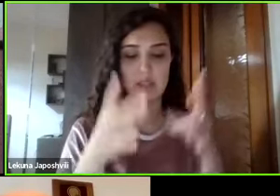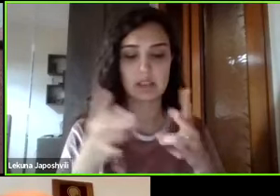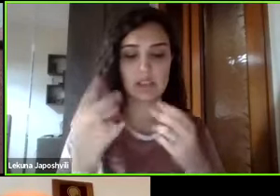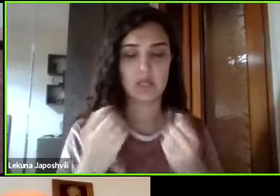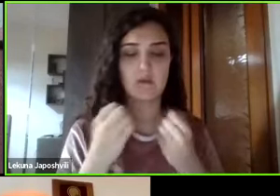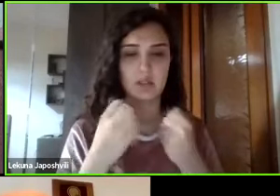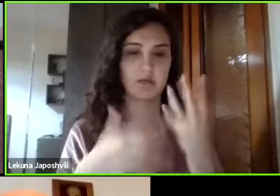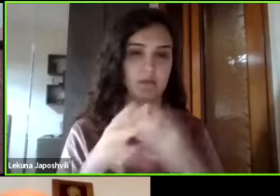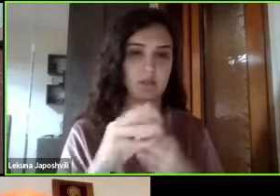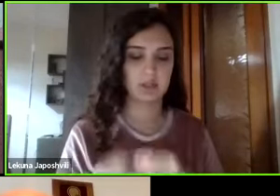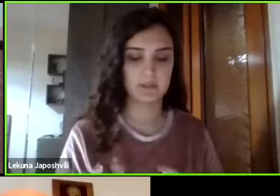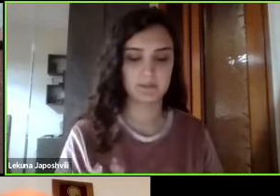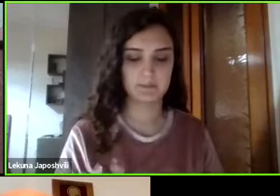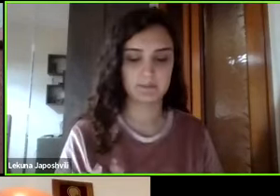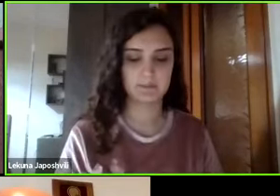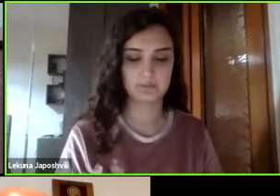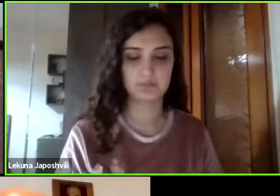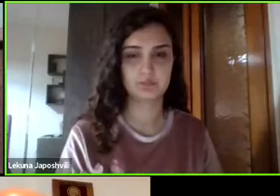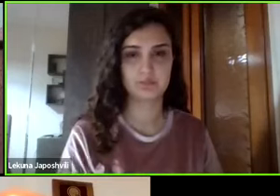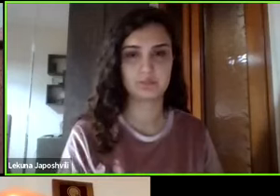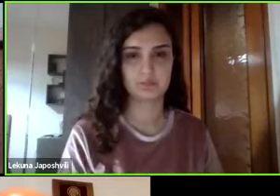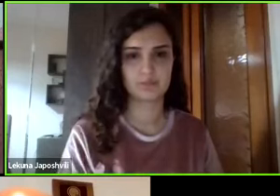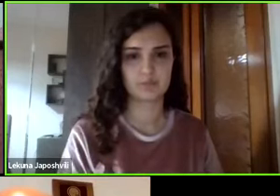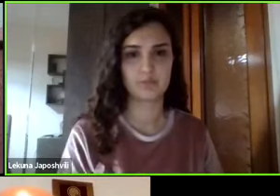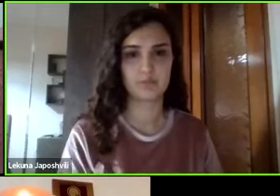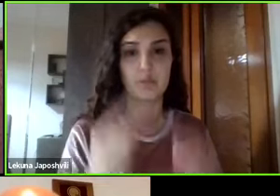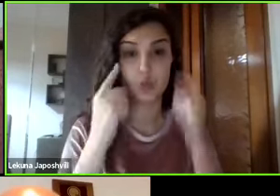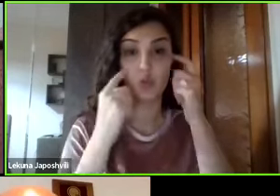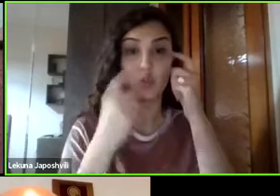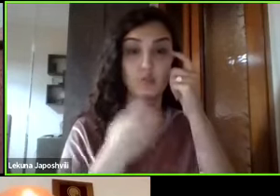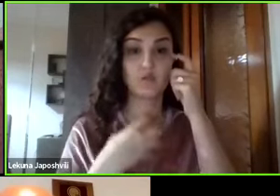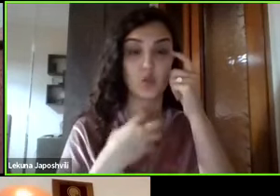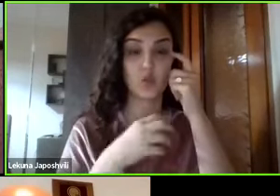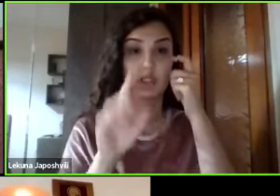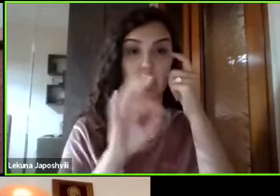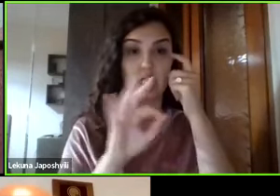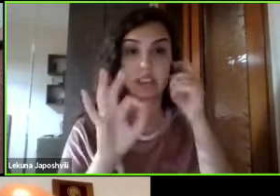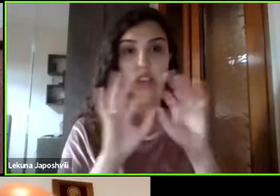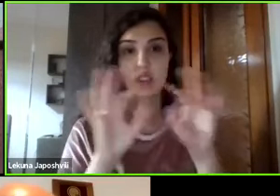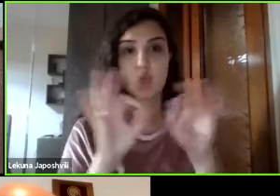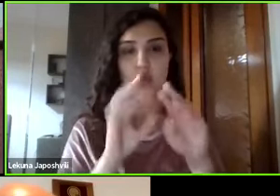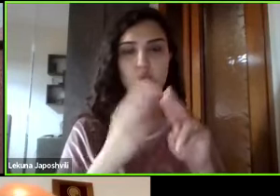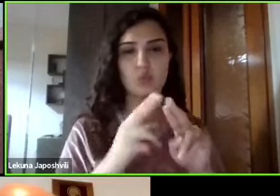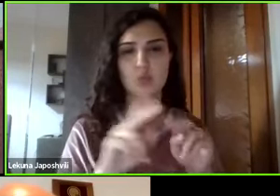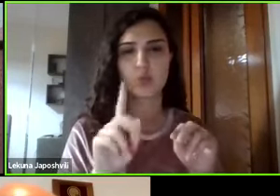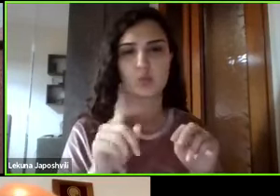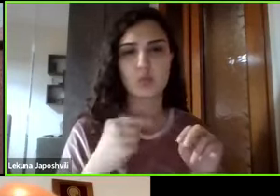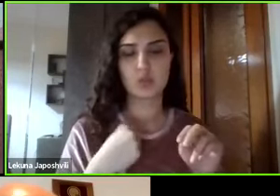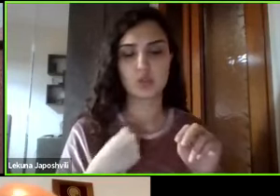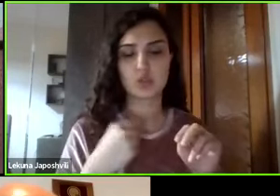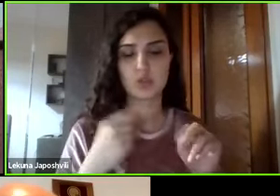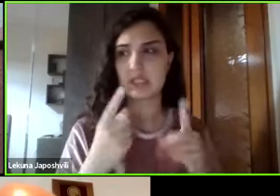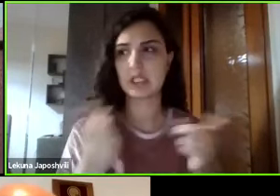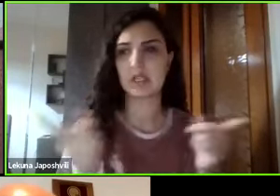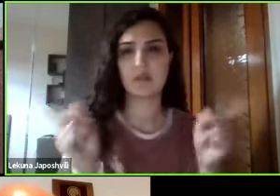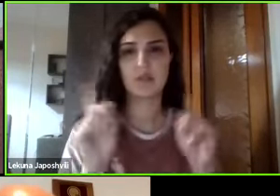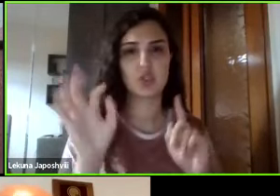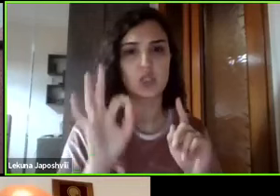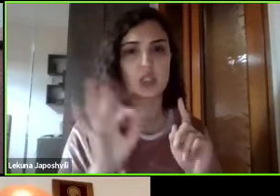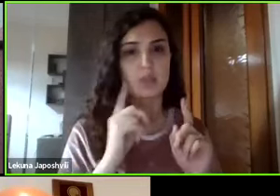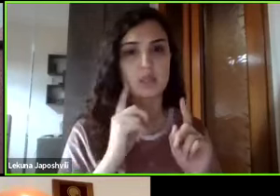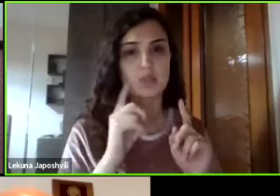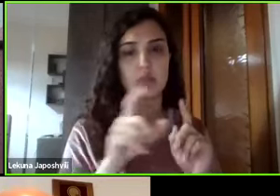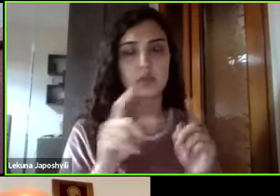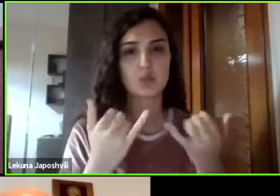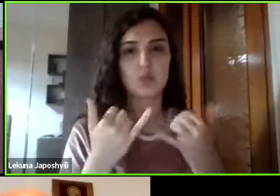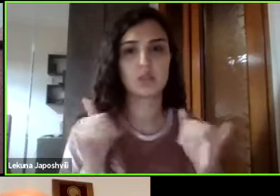ყველას. Da, Mă este gândesc, ceva Alian, mișnovanii, ახლა razat și sau obrati mi-a dat, bine. mi-a zis, mi-a zis, mi-a zis, mi-a zis, mi-a